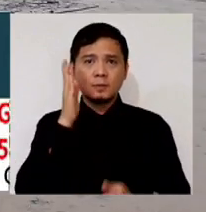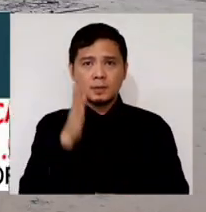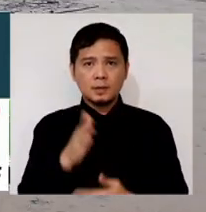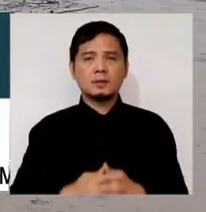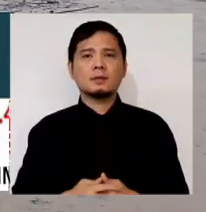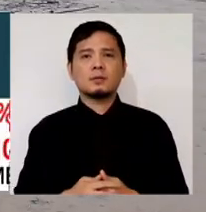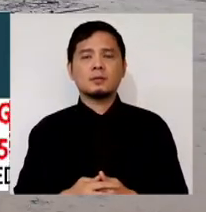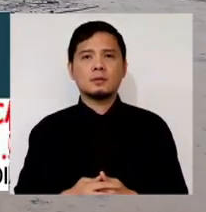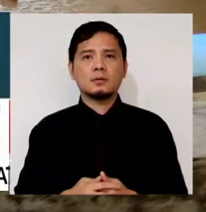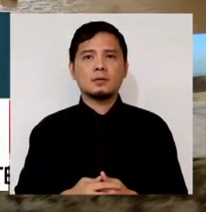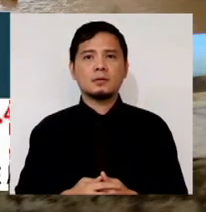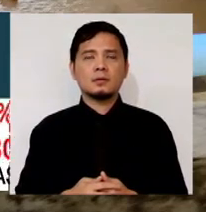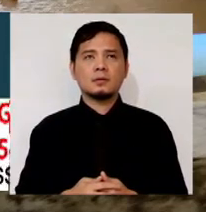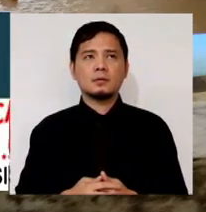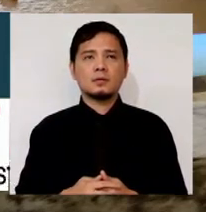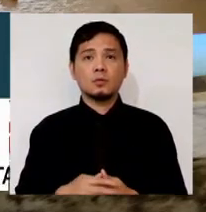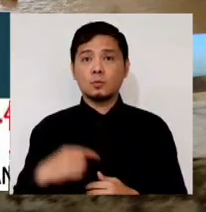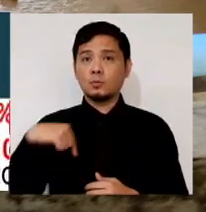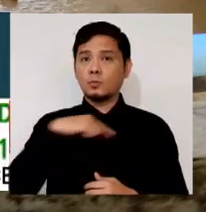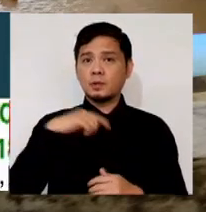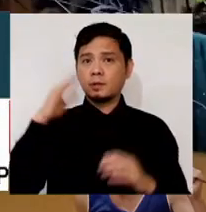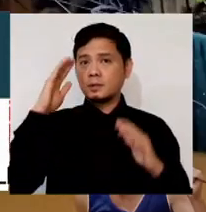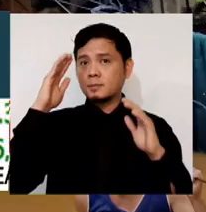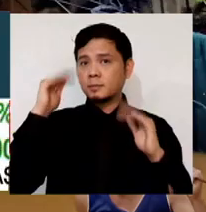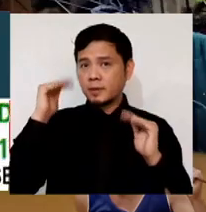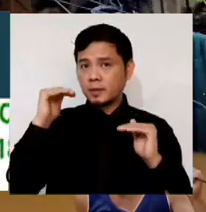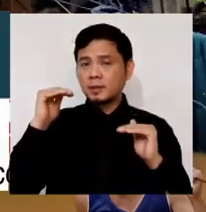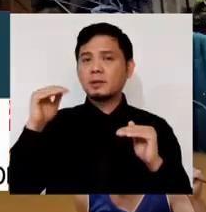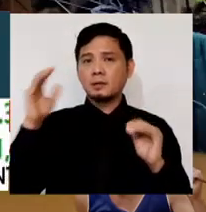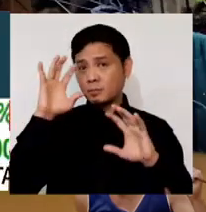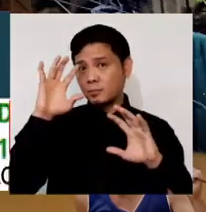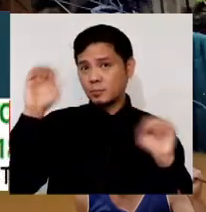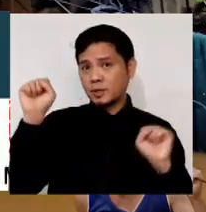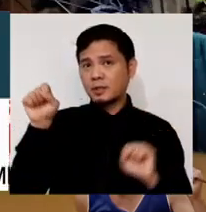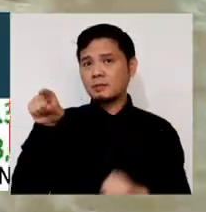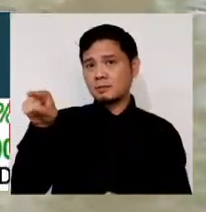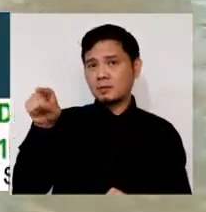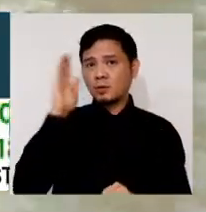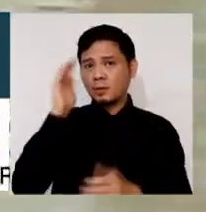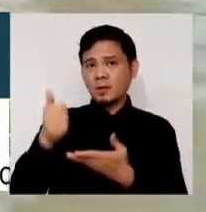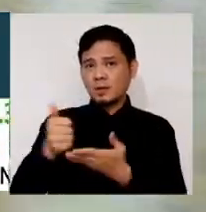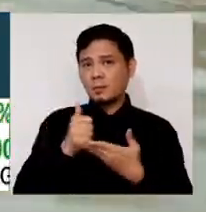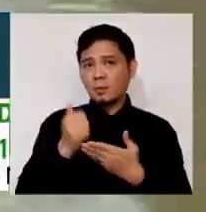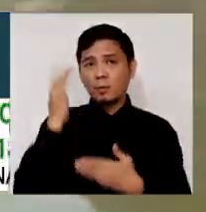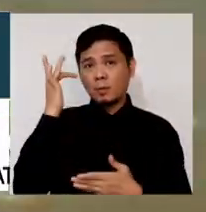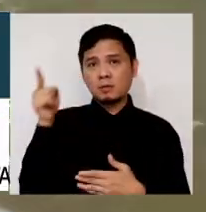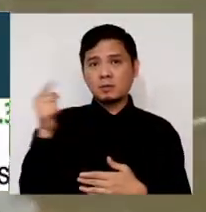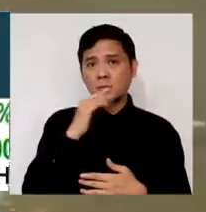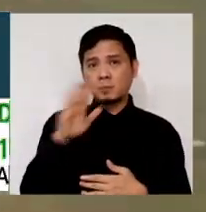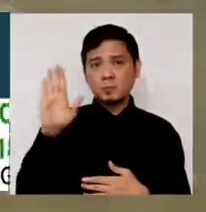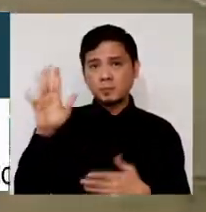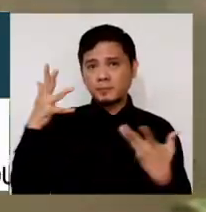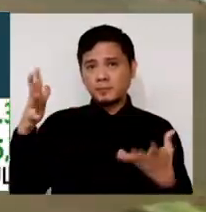expecting again ng tulong ng Presidente kasi lagi naman na tumutulong si Presidente Duterte sa